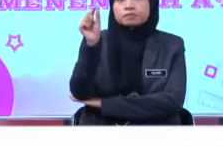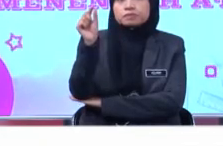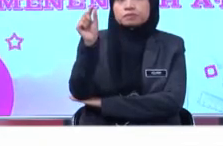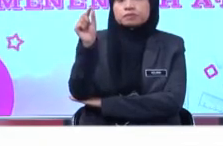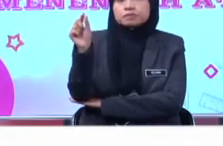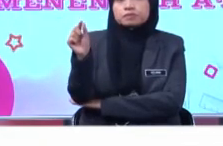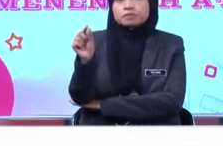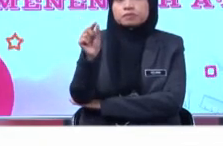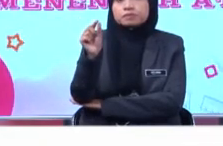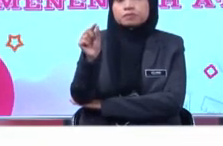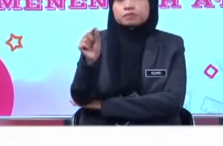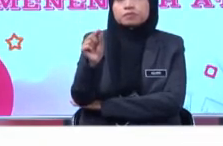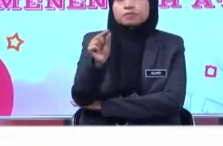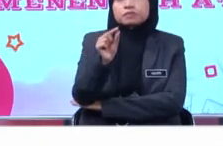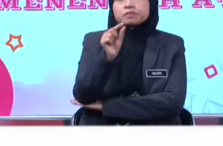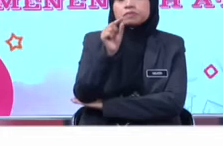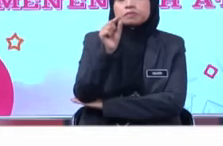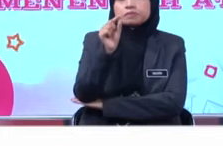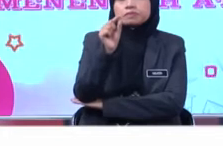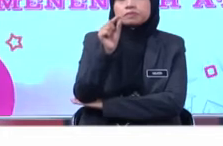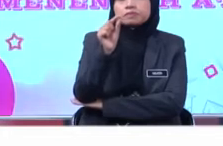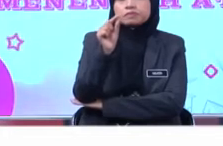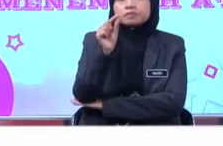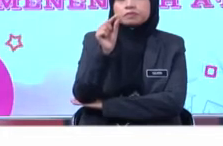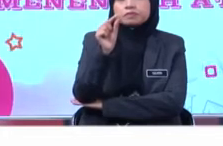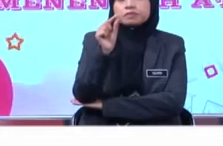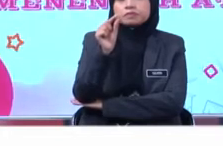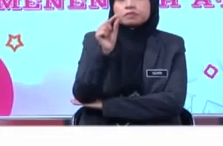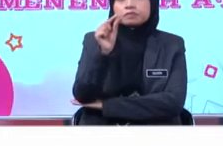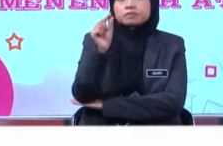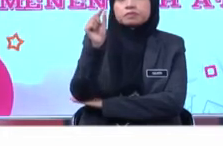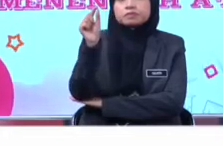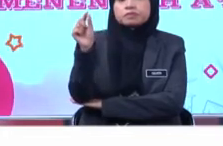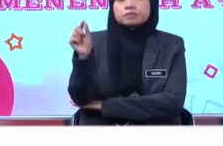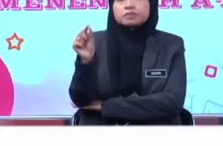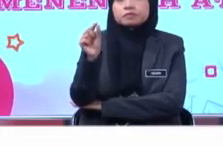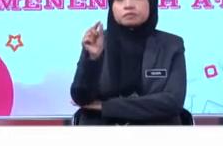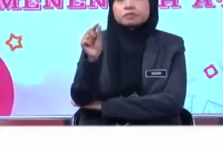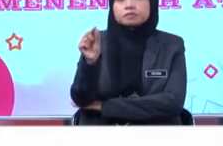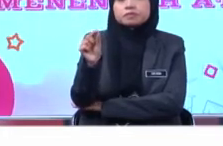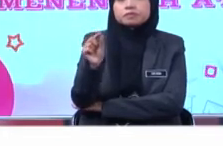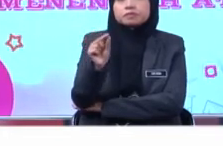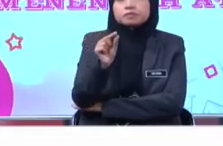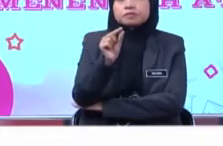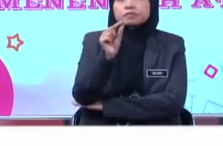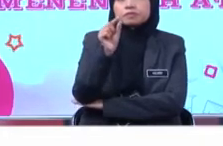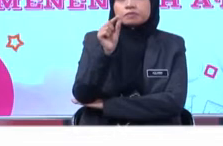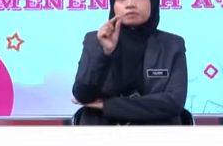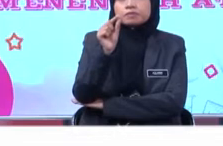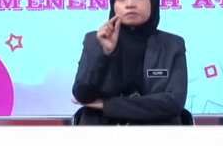yishmael wallahu ala wa llahu ala kulli syai'in